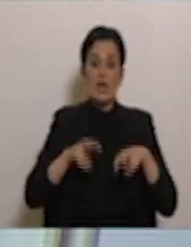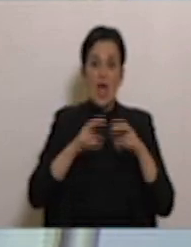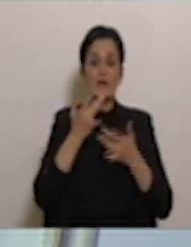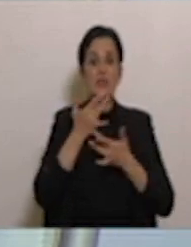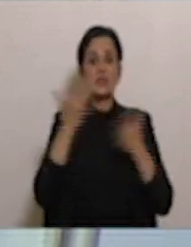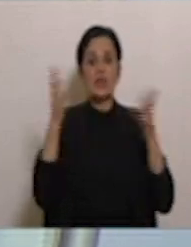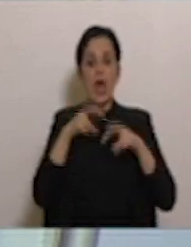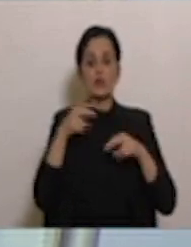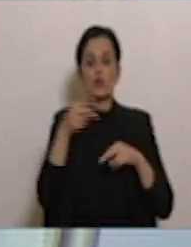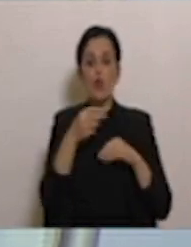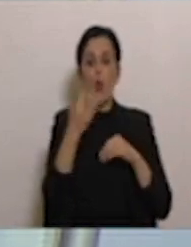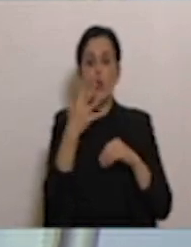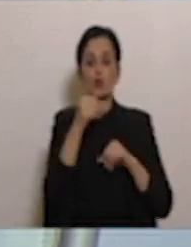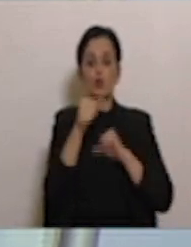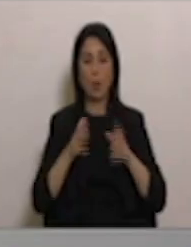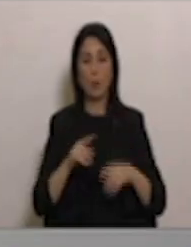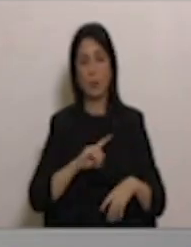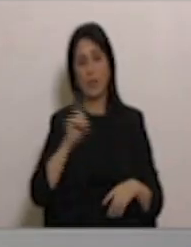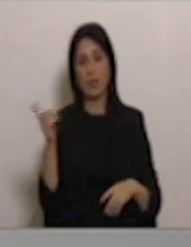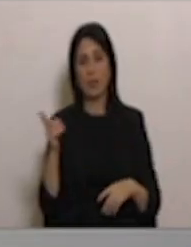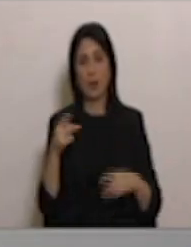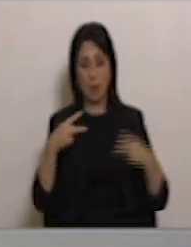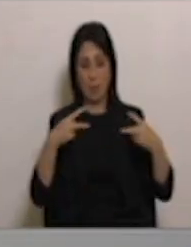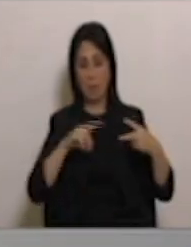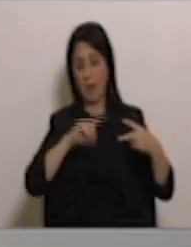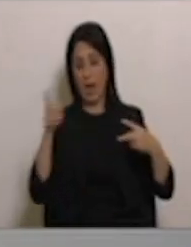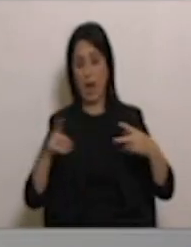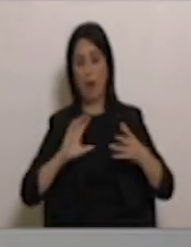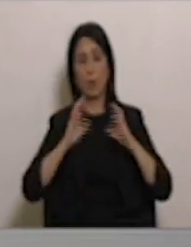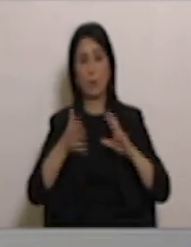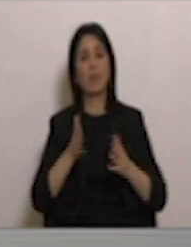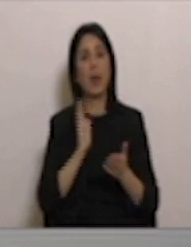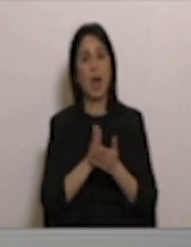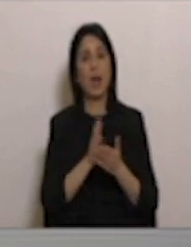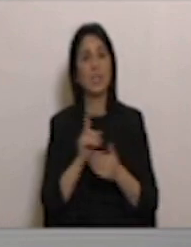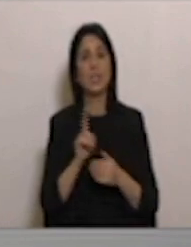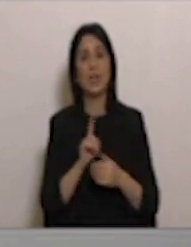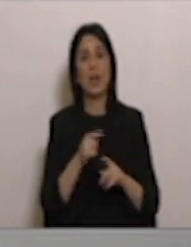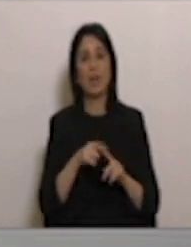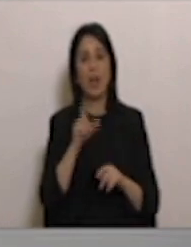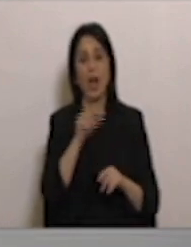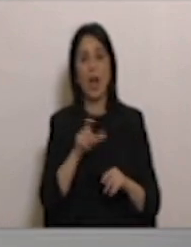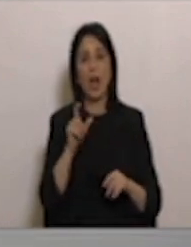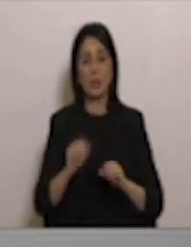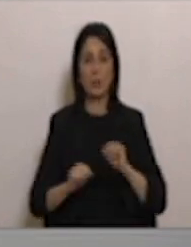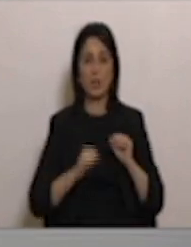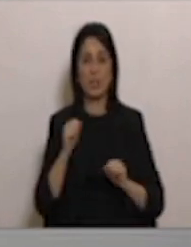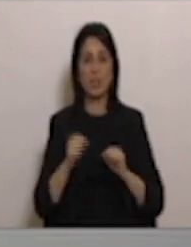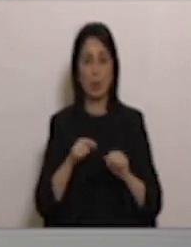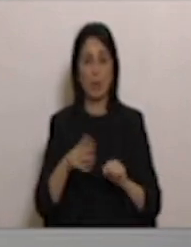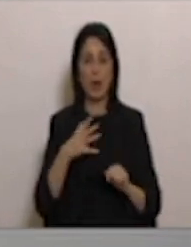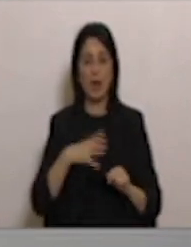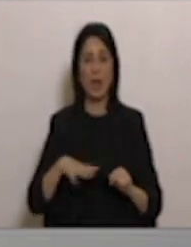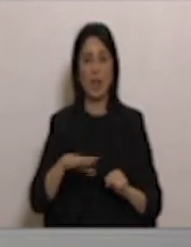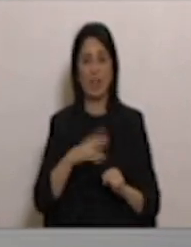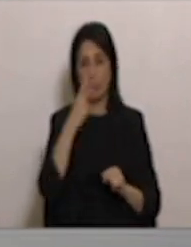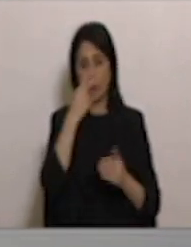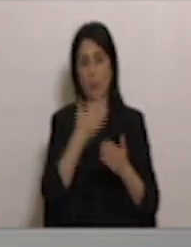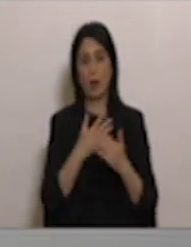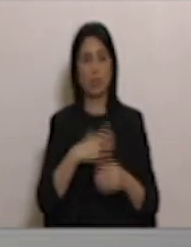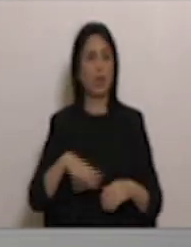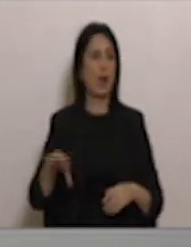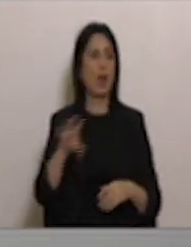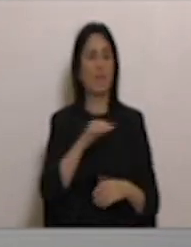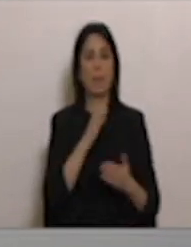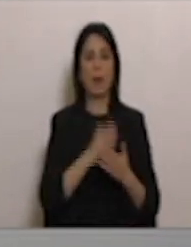განხილვები 2015 წლიდან მიმდინარეობს. პარალელური სამყარო ნამდვილად არის ის, როდესაც ადამიანები ცდილობენ, რომ ამ ქვეყანაში წარმოაჩინონ, რომ